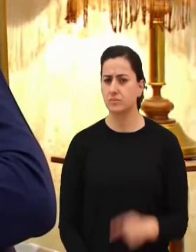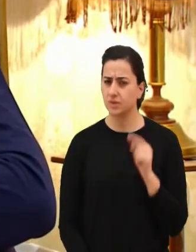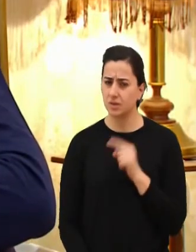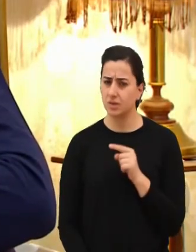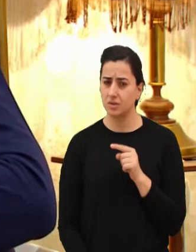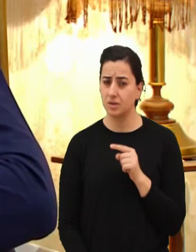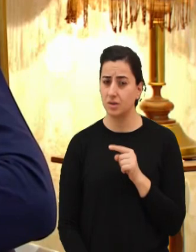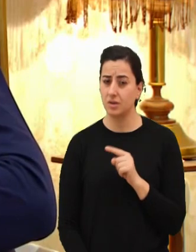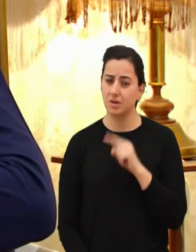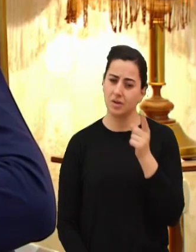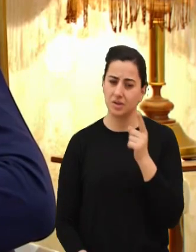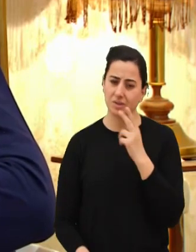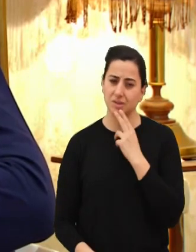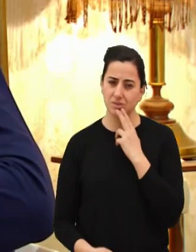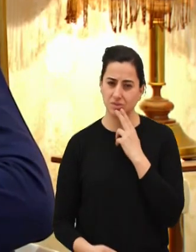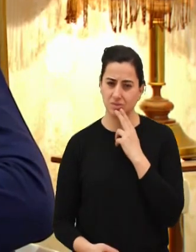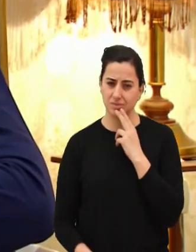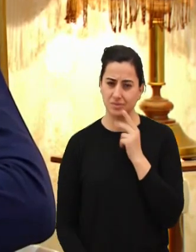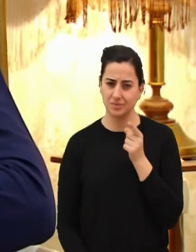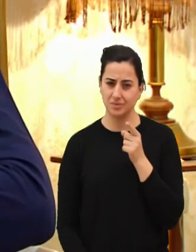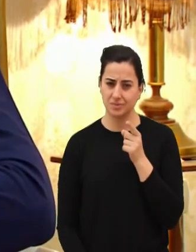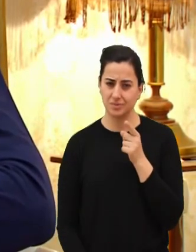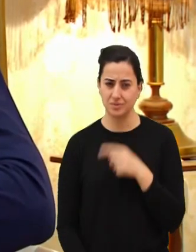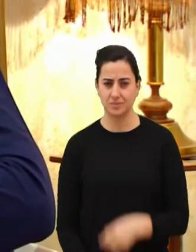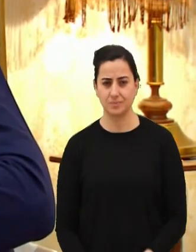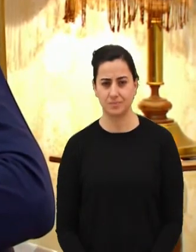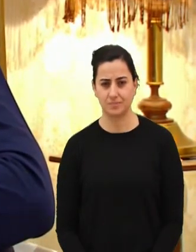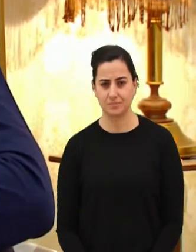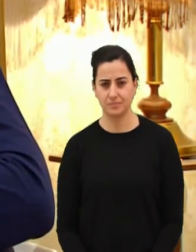Sen bu hatun var ya, o konuda...